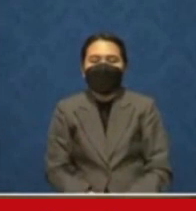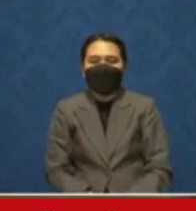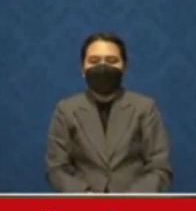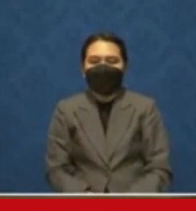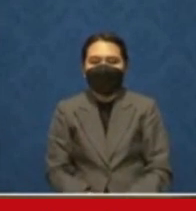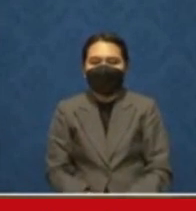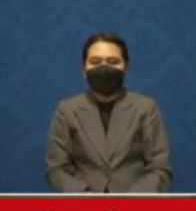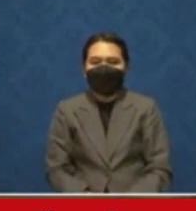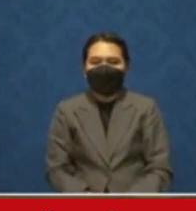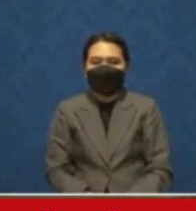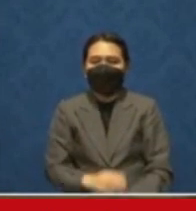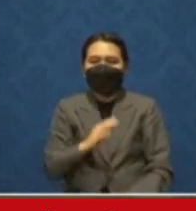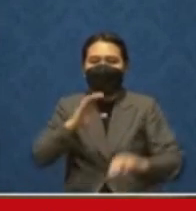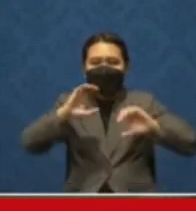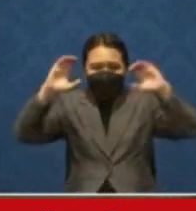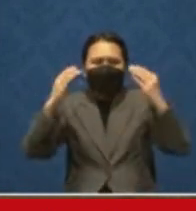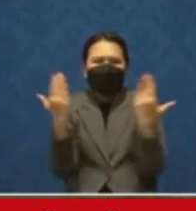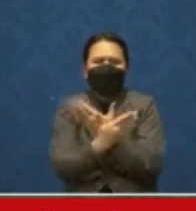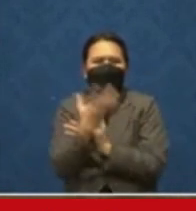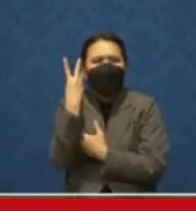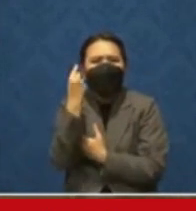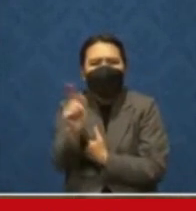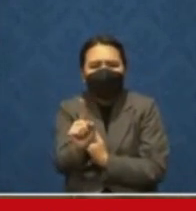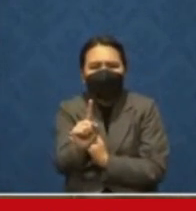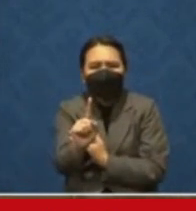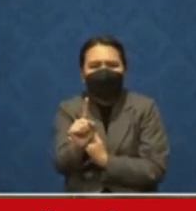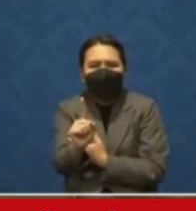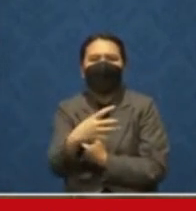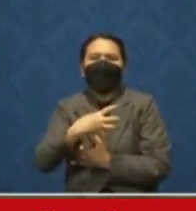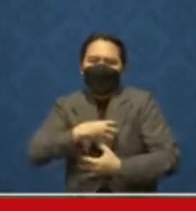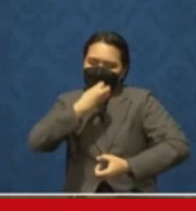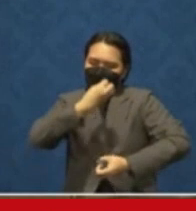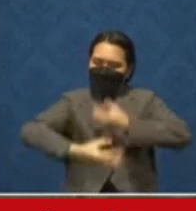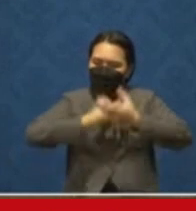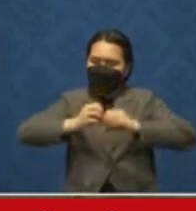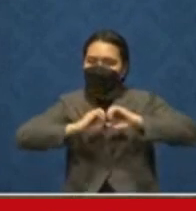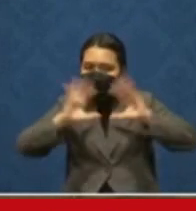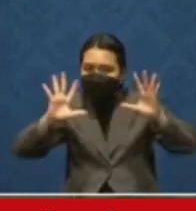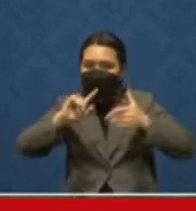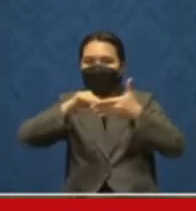เขาไม่หวังวันนี้ชาวบ้านหวังอยู่อย่างเดียวหวังว่าเมื่อไหร่จะได้เลือกตั้ง